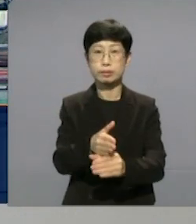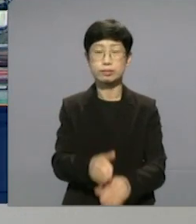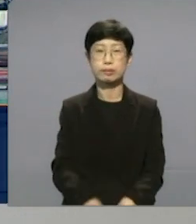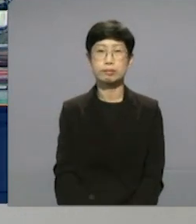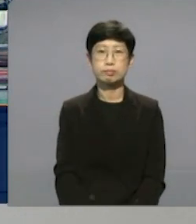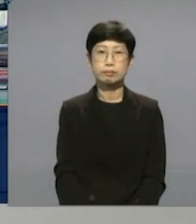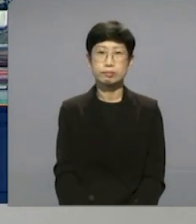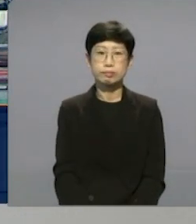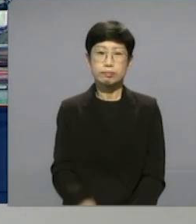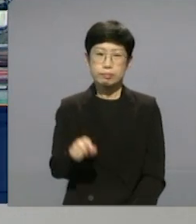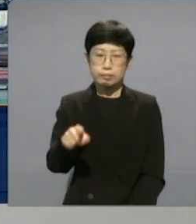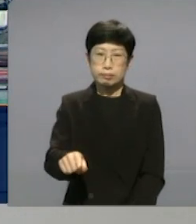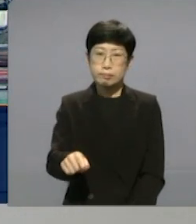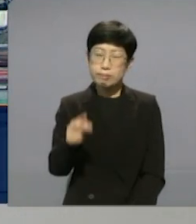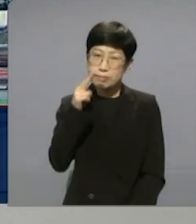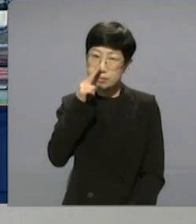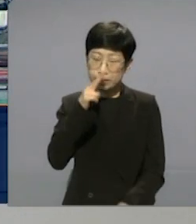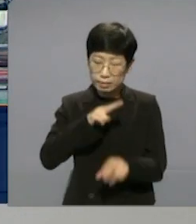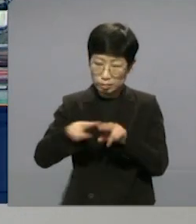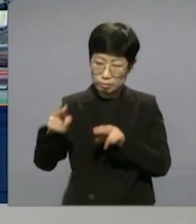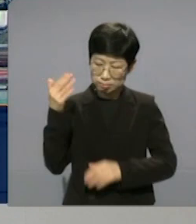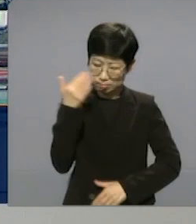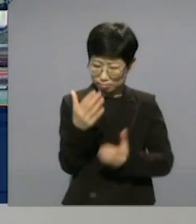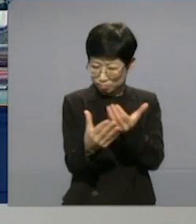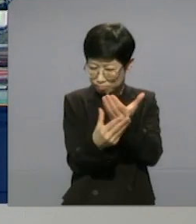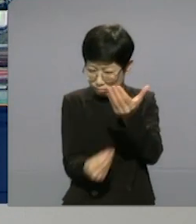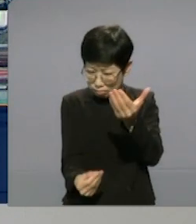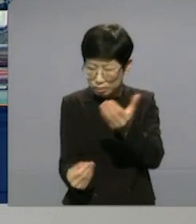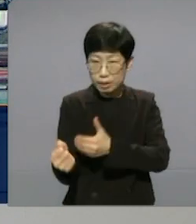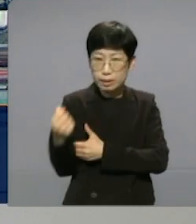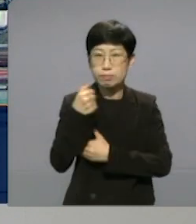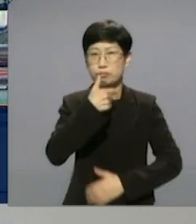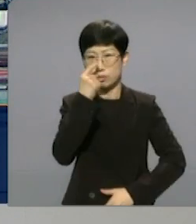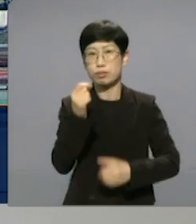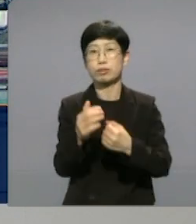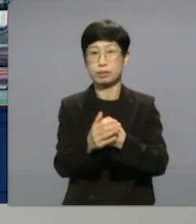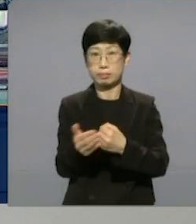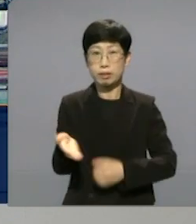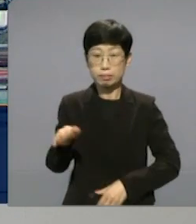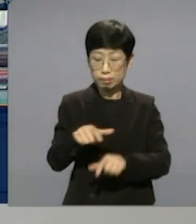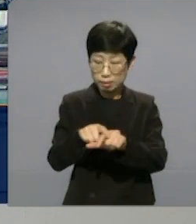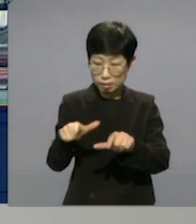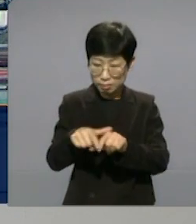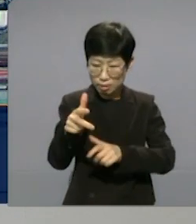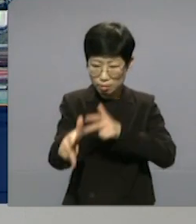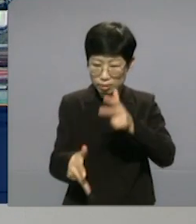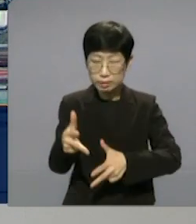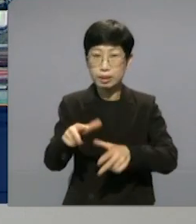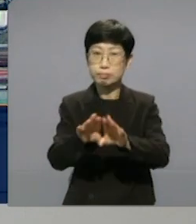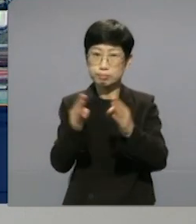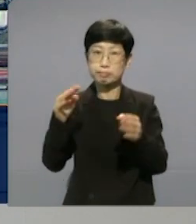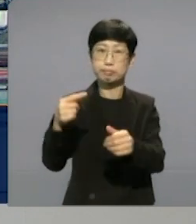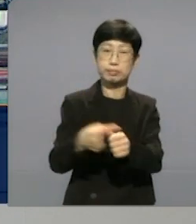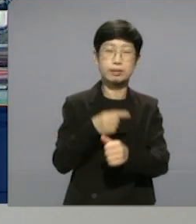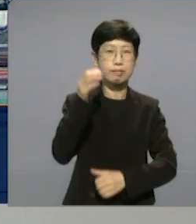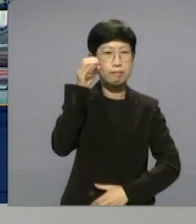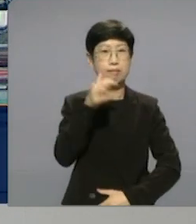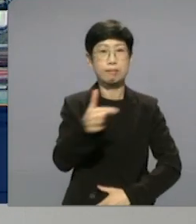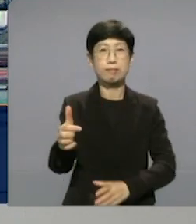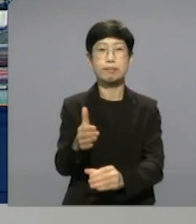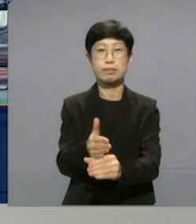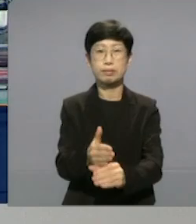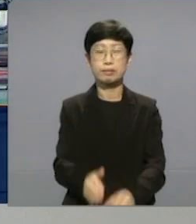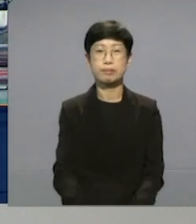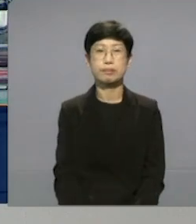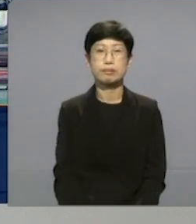정유 처리가 취약하기 때문인데요 최근 한 민간기업의 정의 공장이 문을 열면서 큰 기대를 받고 있습니다 정진호